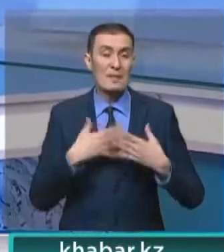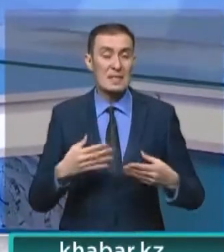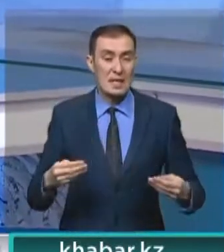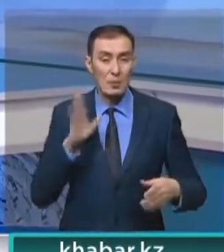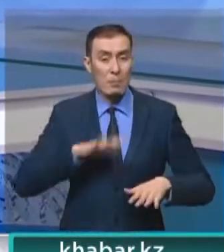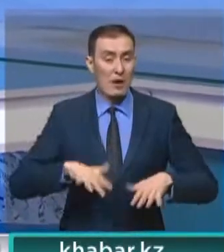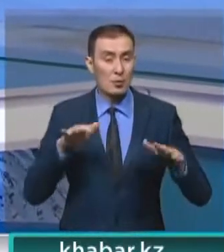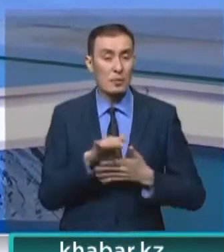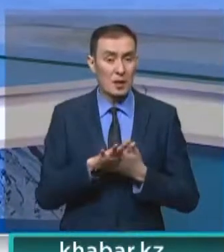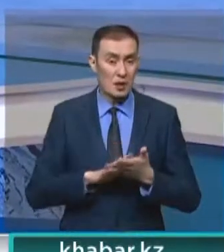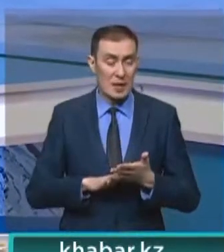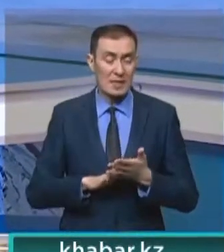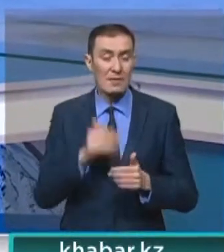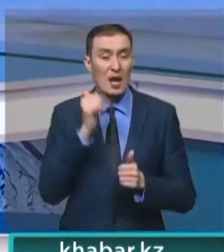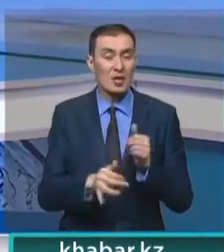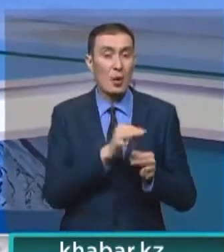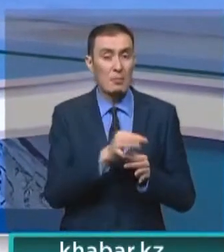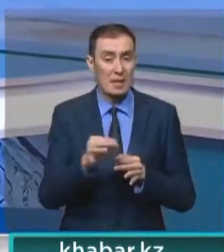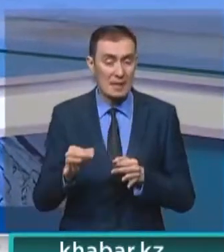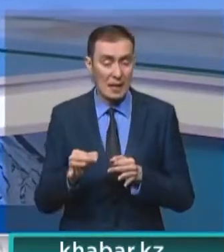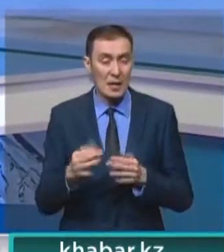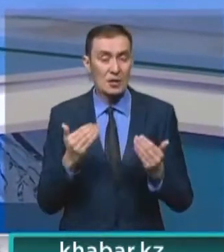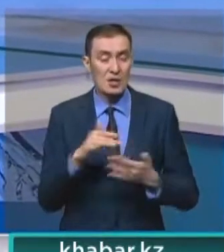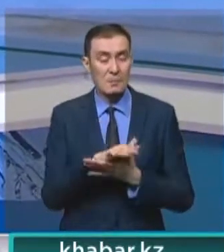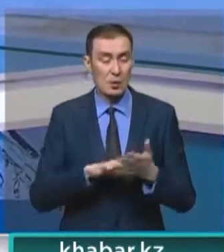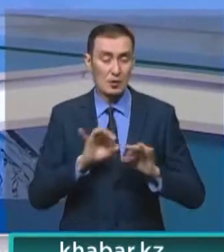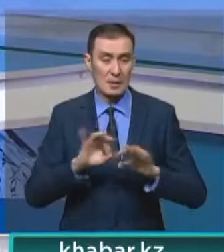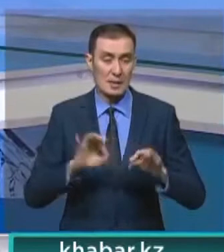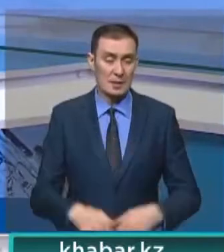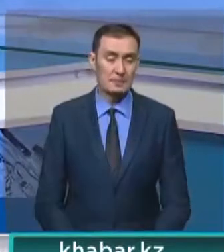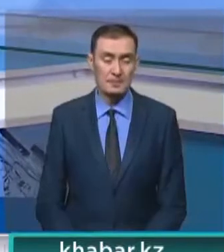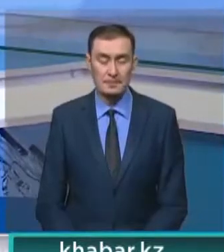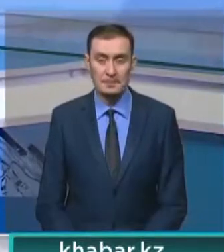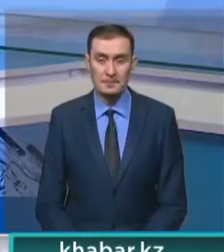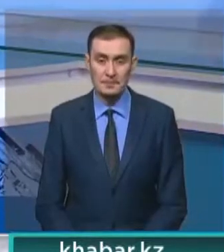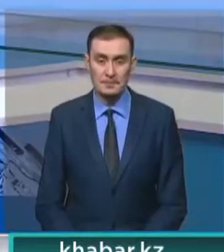весеннему паводку продолжается во всех регионах области. Артем Грапов расскажет подробнее.